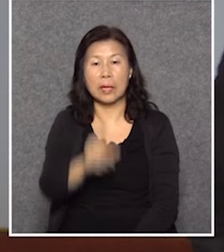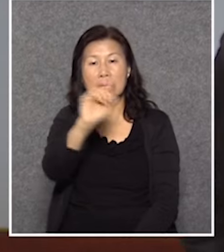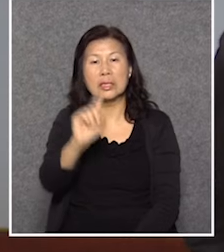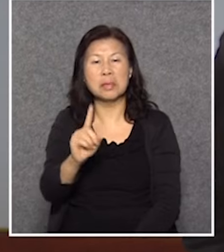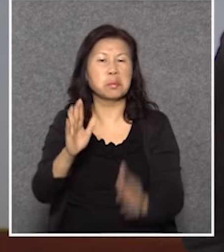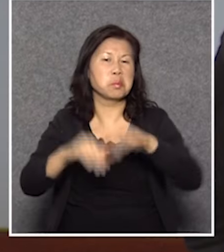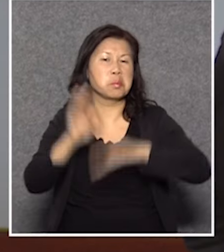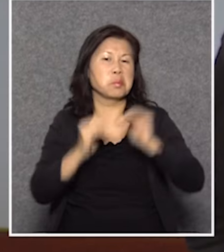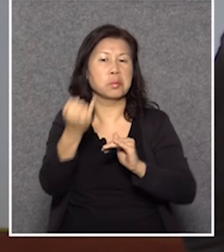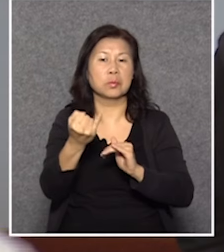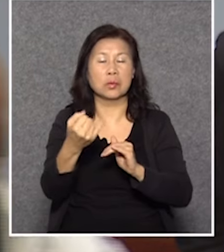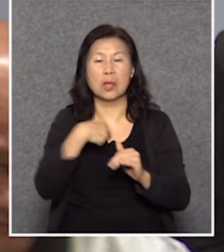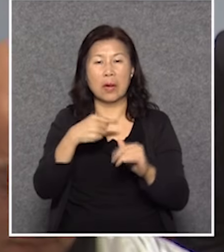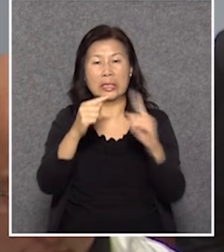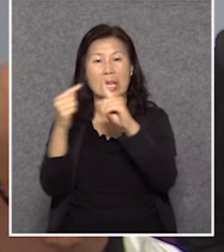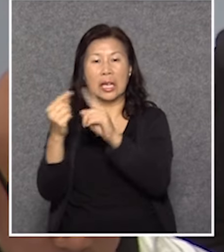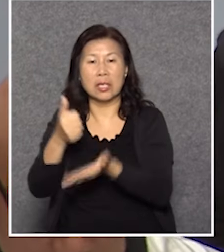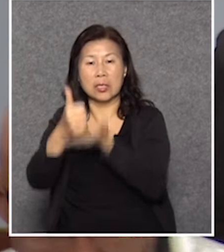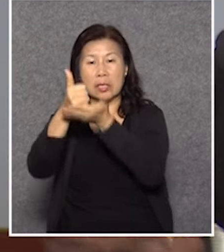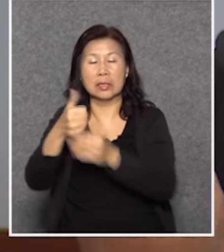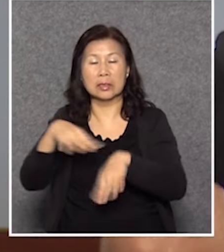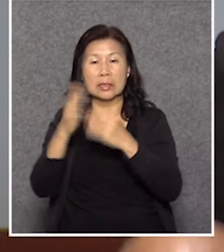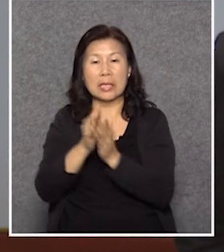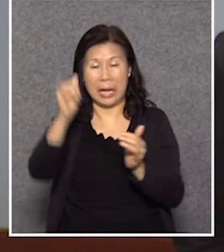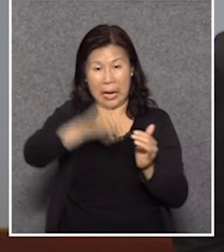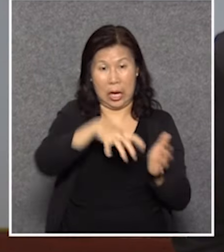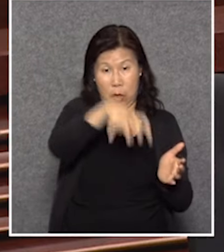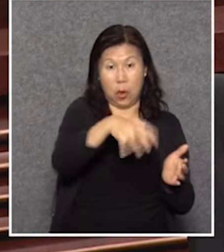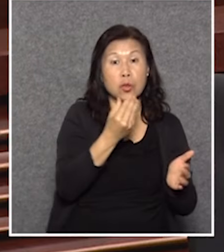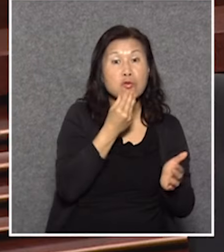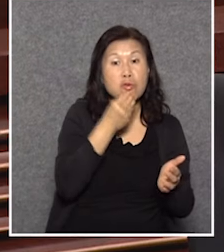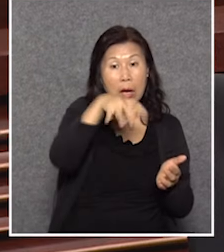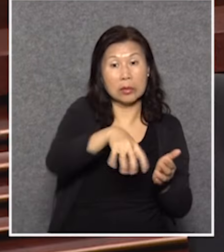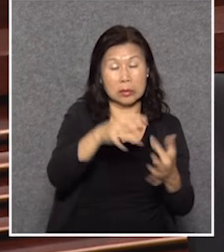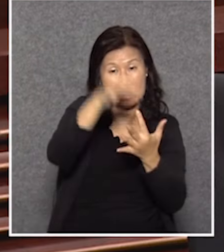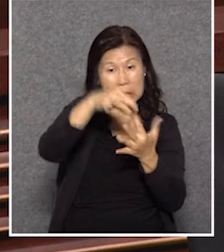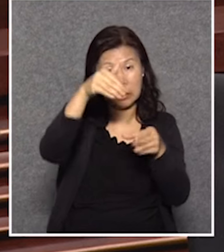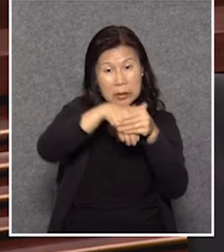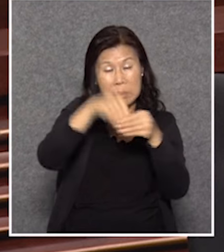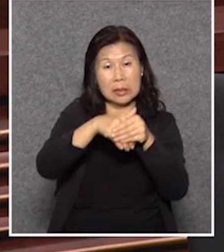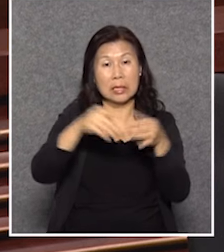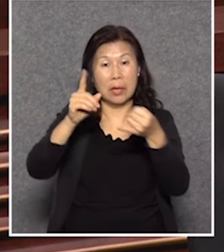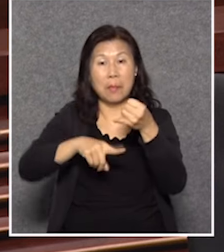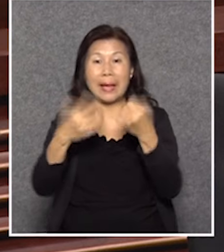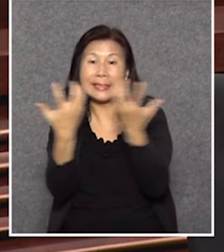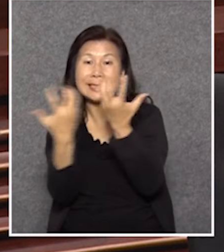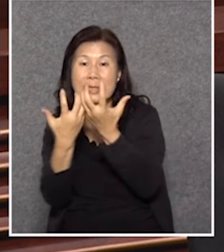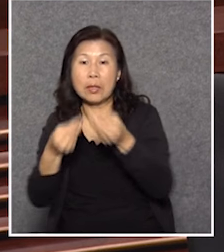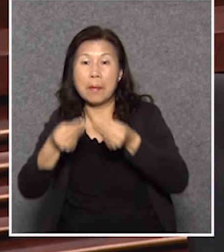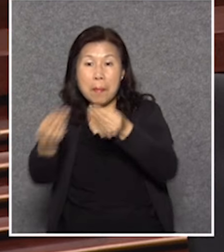話？說我不得民心，來我區選嘛，知不知道？我尾數都約，我給你個尾